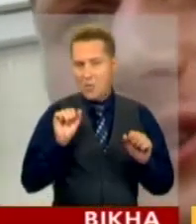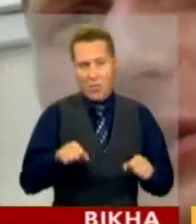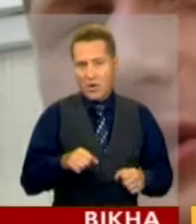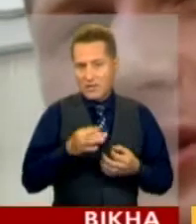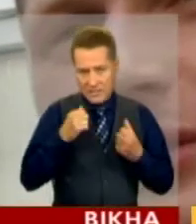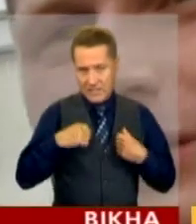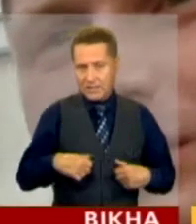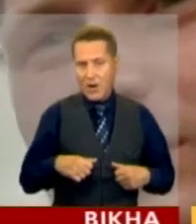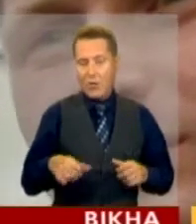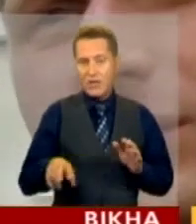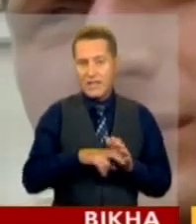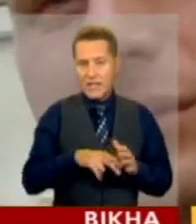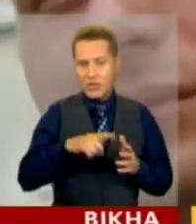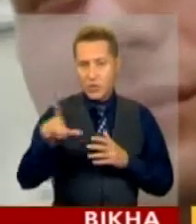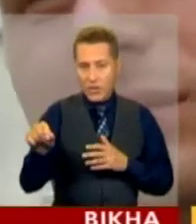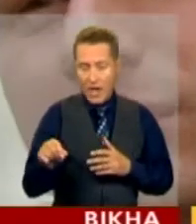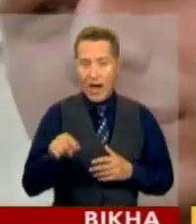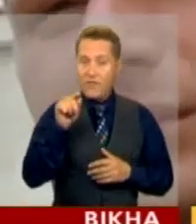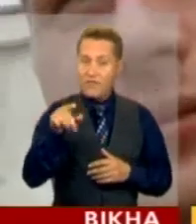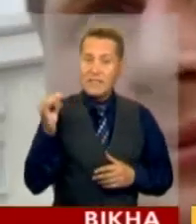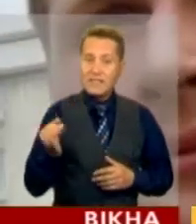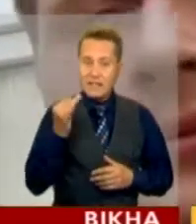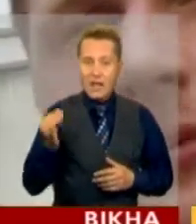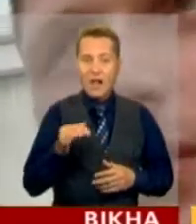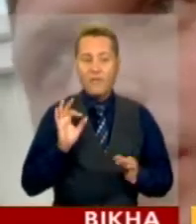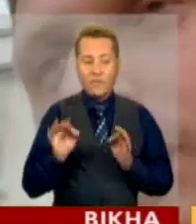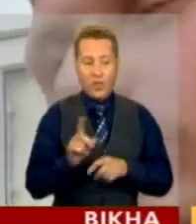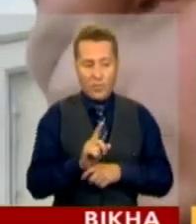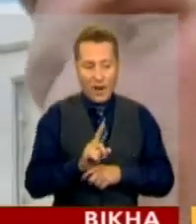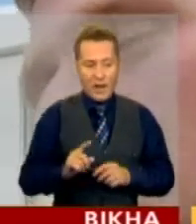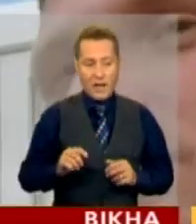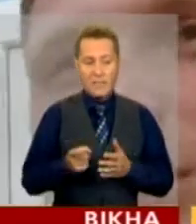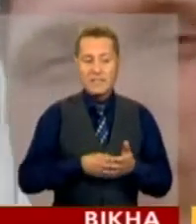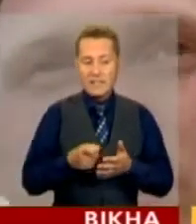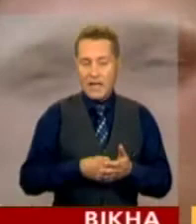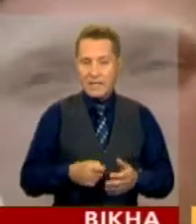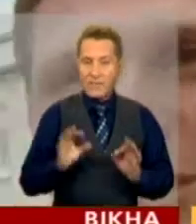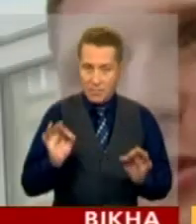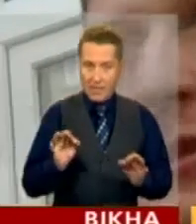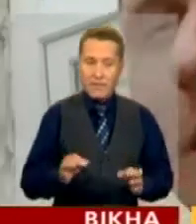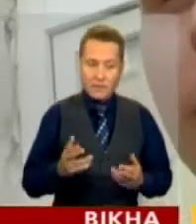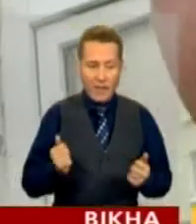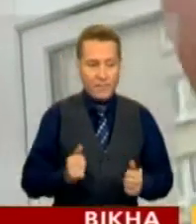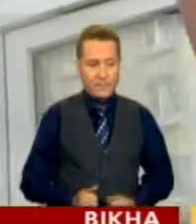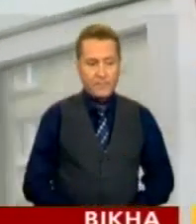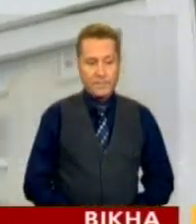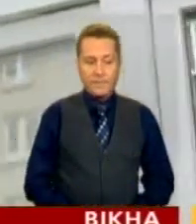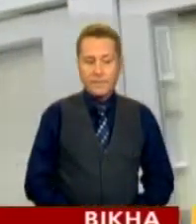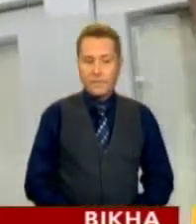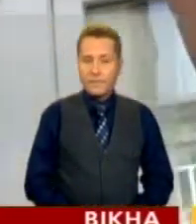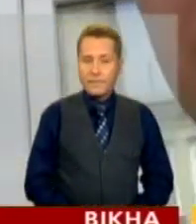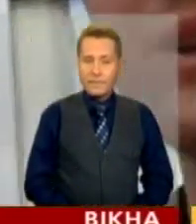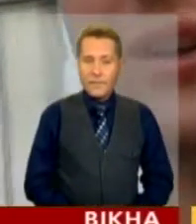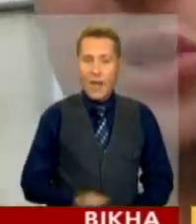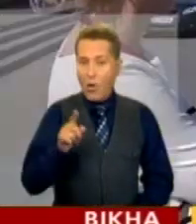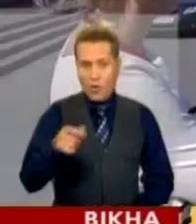Чому він не зробив? Тобто він зацікавлений в нормальному слідстві, в відкритості процесу, правда? Тобто... Дещо зацікавлений в відкритості процесу, але в трикунці я так чувствую, що він